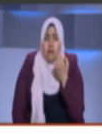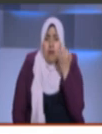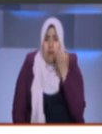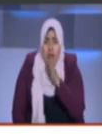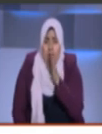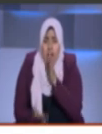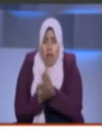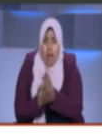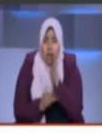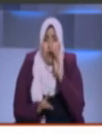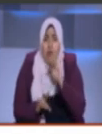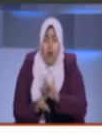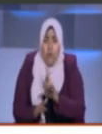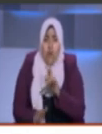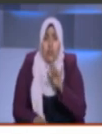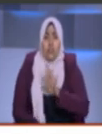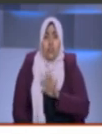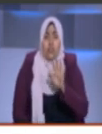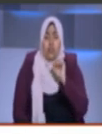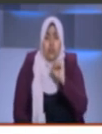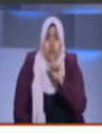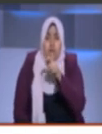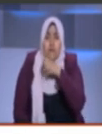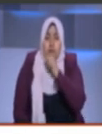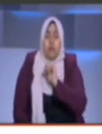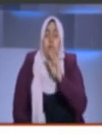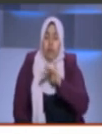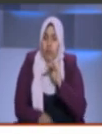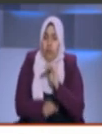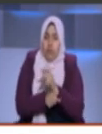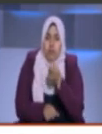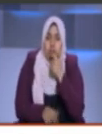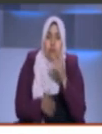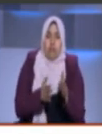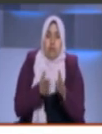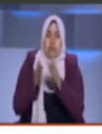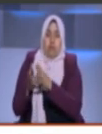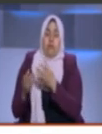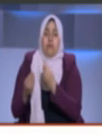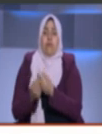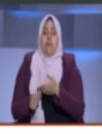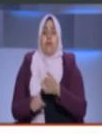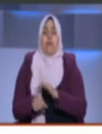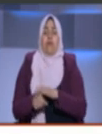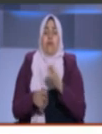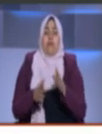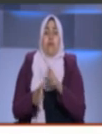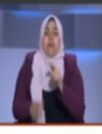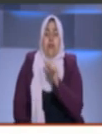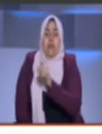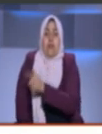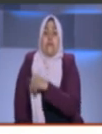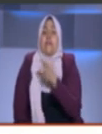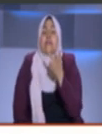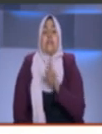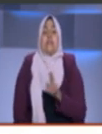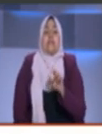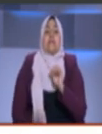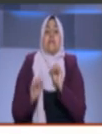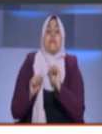الشرعيه. نعم. وهذه نقطه تحسب للدوله الفرنسيه. نعم. طيب العودة إليك عربي مرزوق من برلين، فيما يتعلق